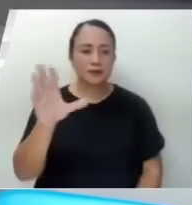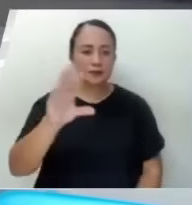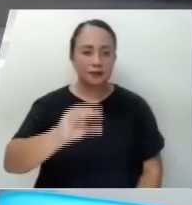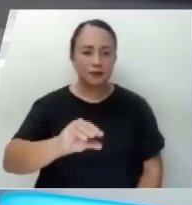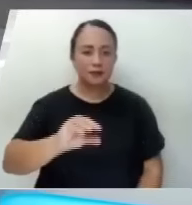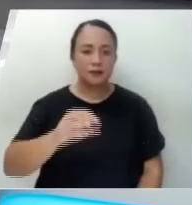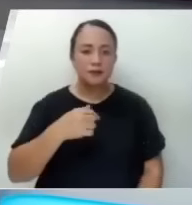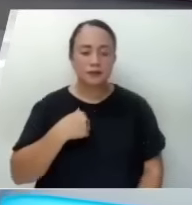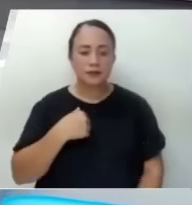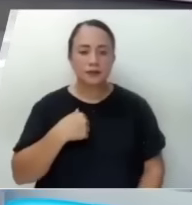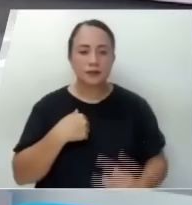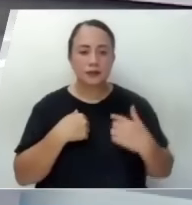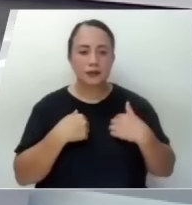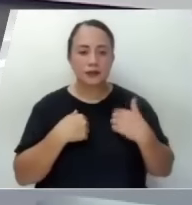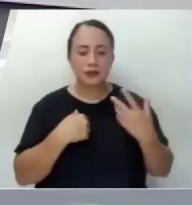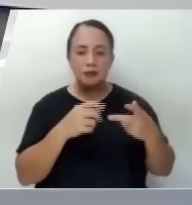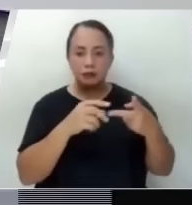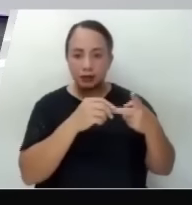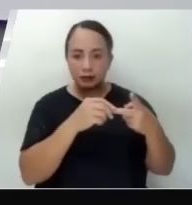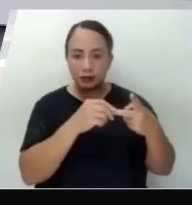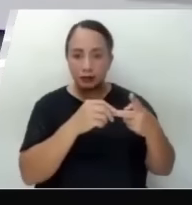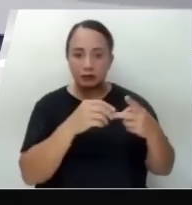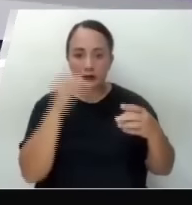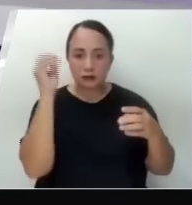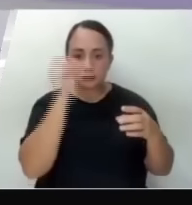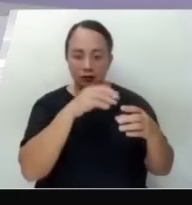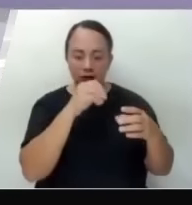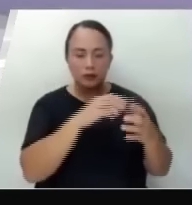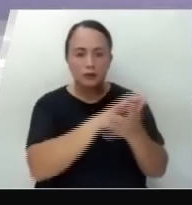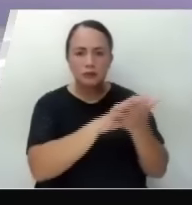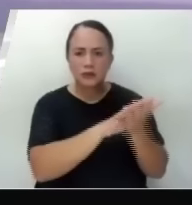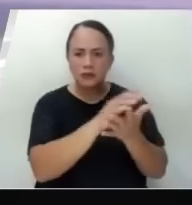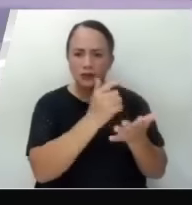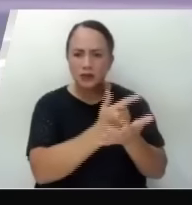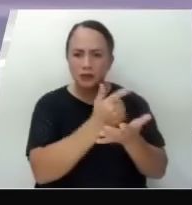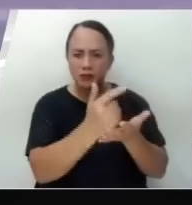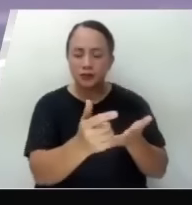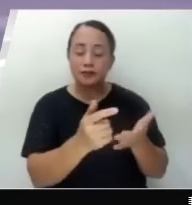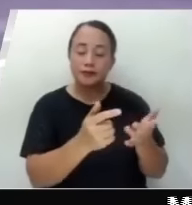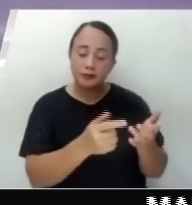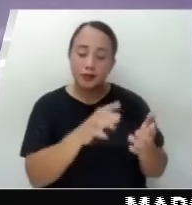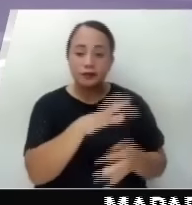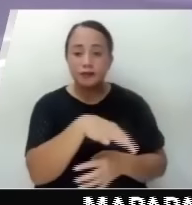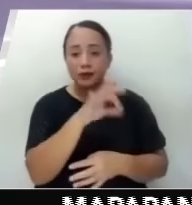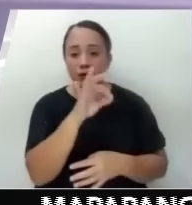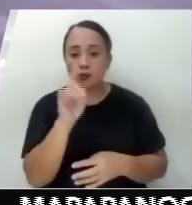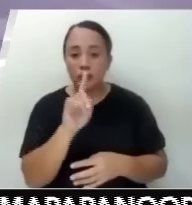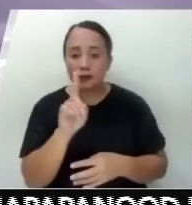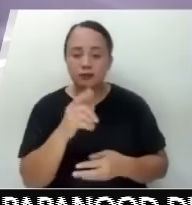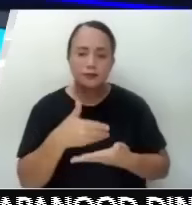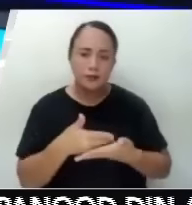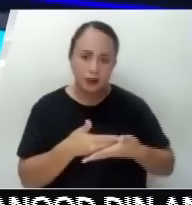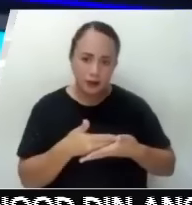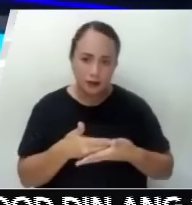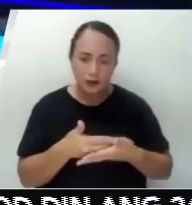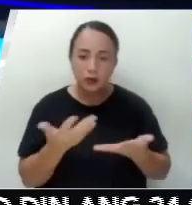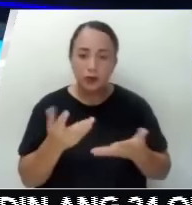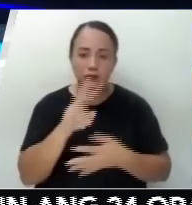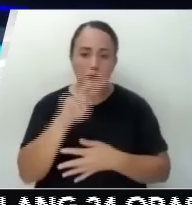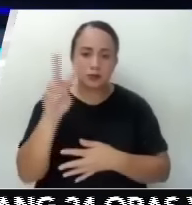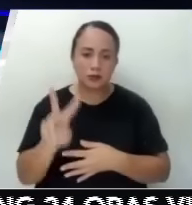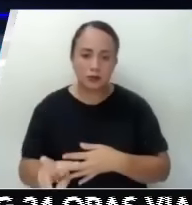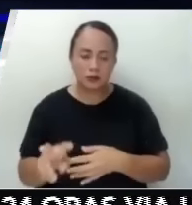Inilagay sa plastic, saka inihalo sa tambak ng basura. Ganyan natagpuan ang isang sanggol sa Valenzuela. Isang